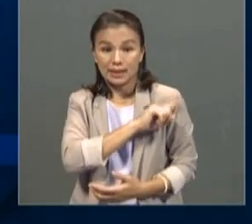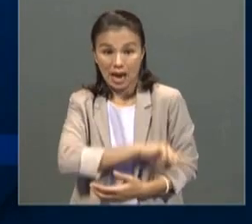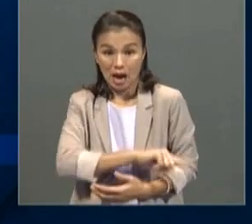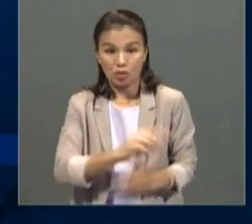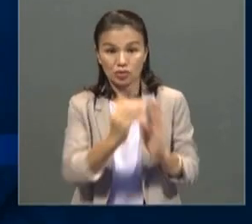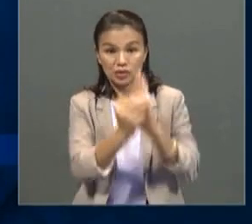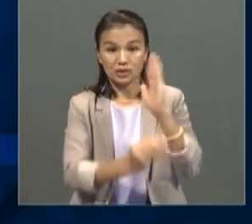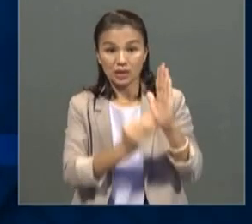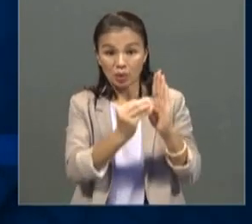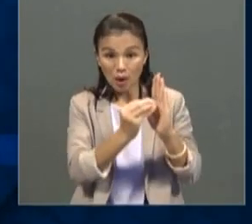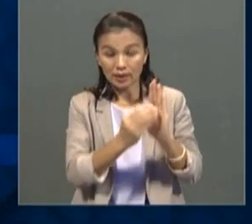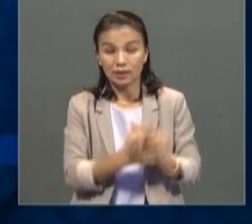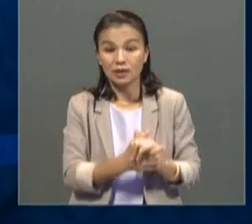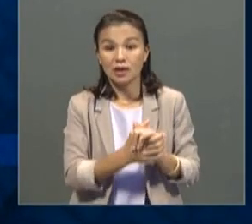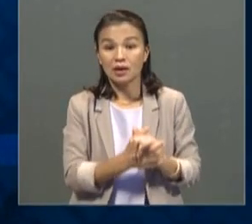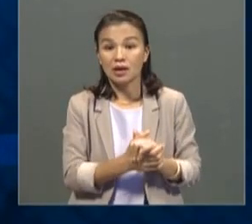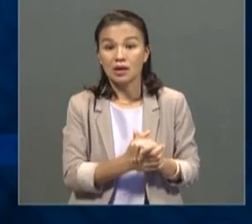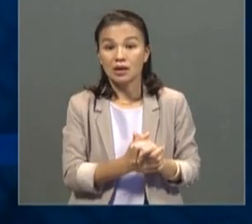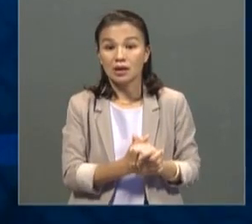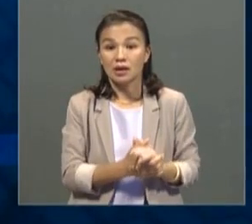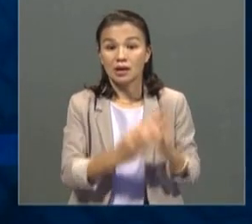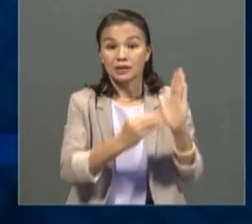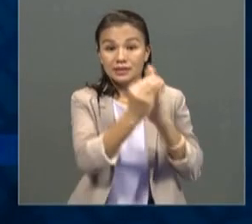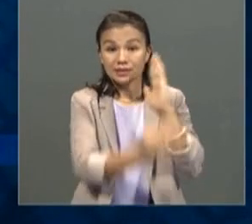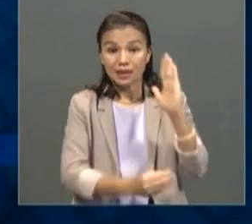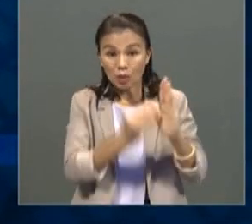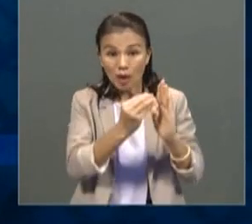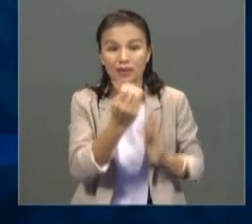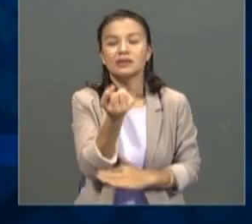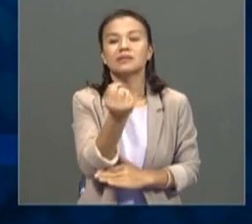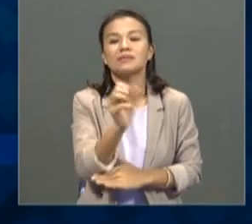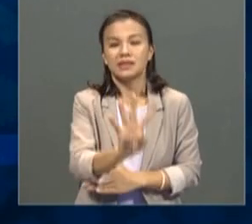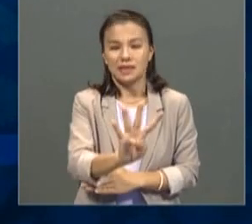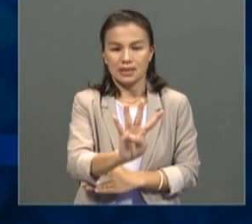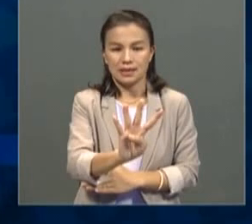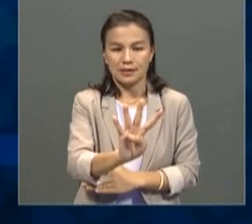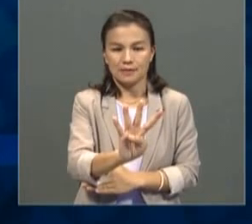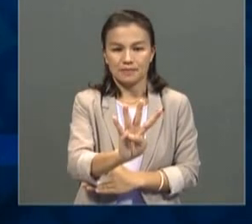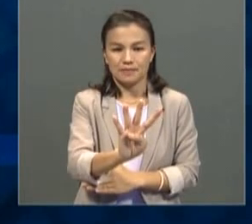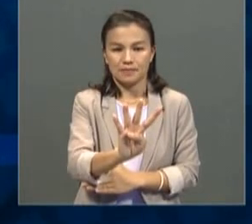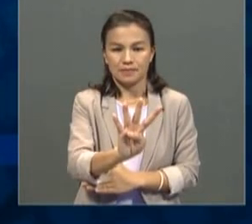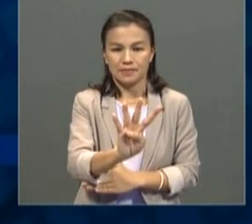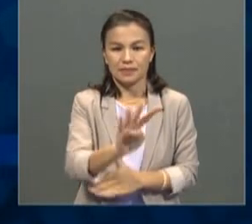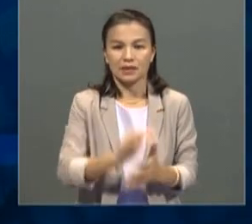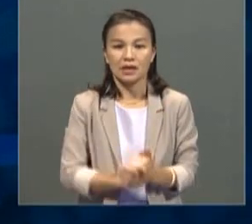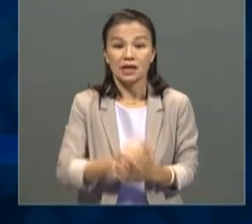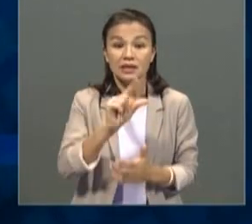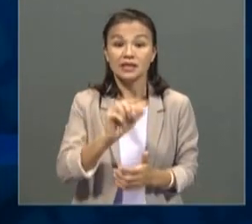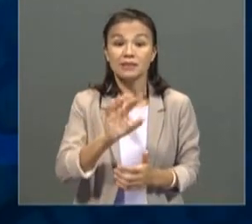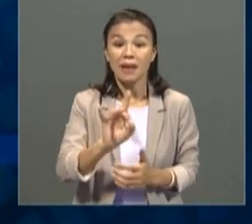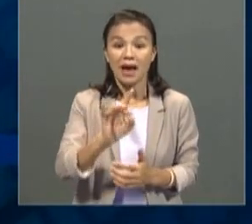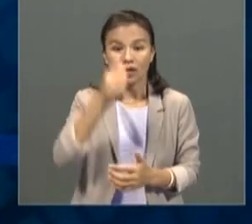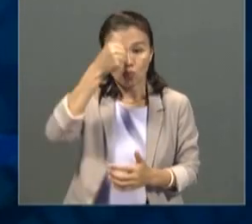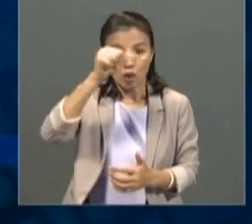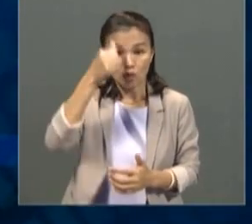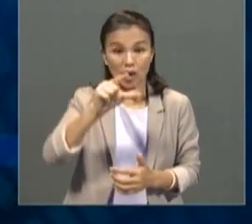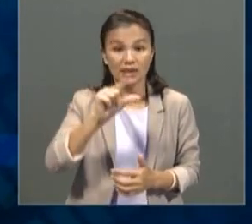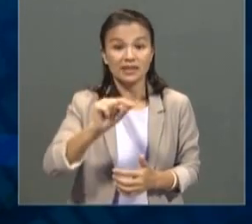มเนาะผิวยาวก็รอผิวยาวสเลียขยันอาปุ๊กมากูแก่เลยขยันบ่เนา